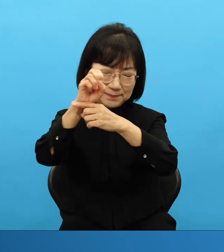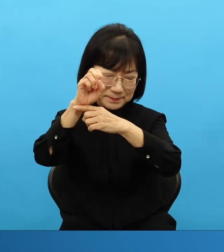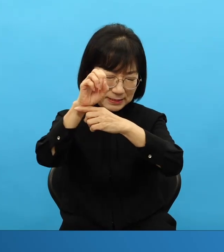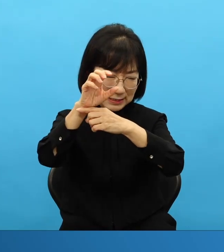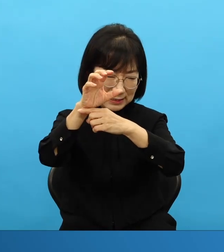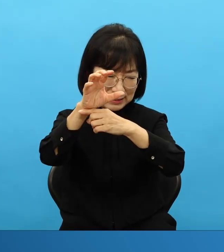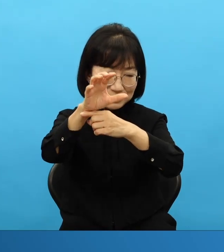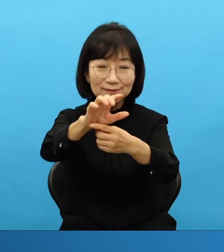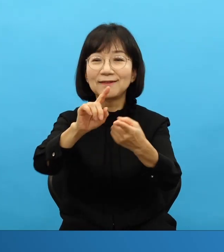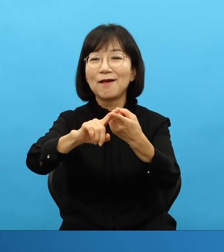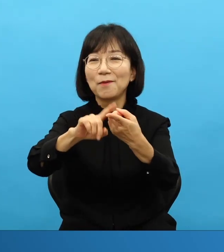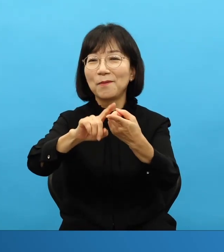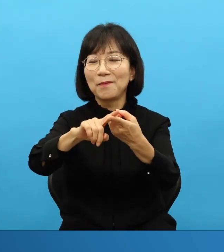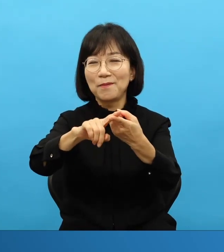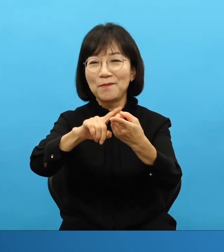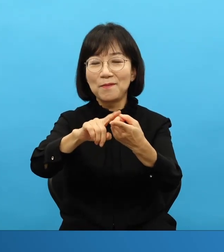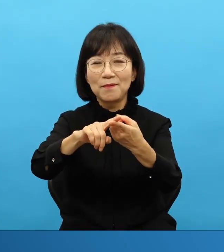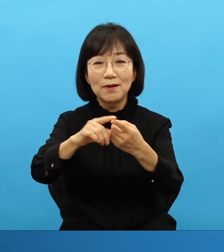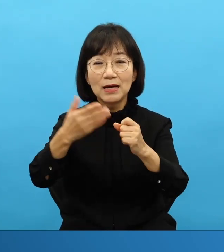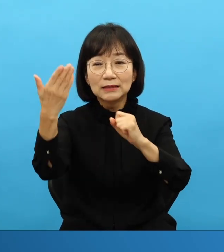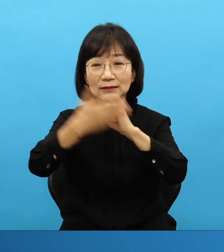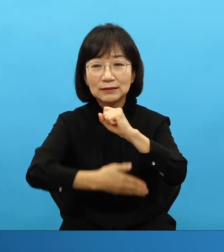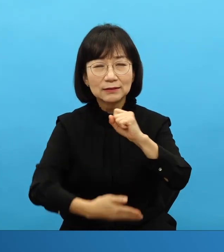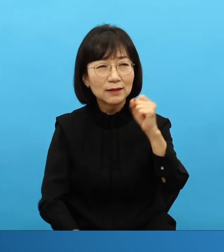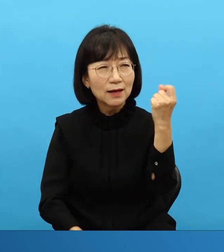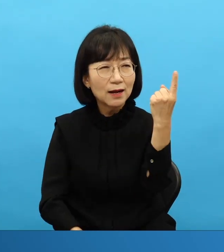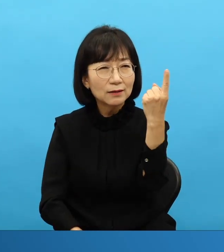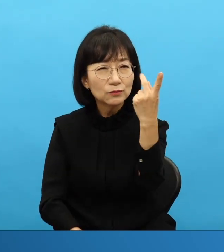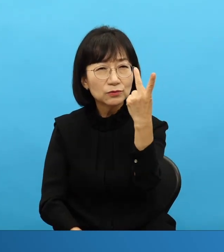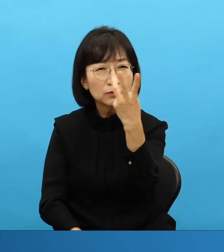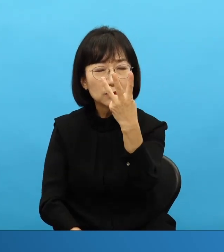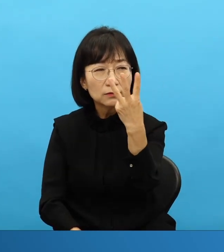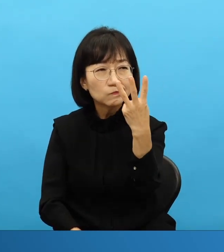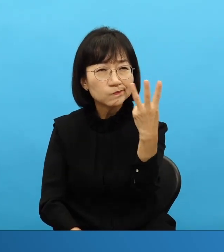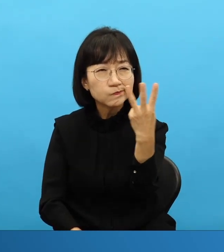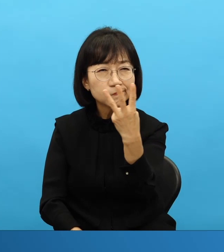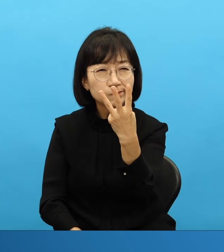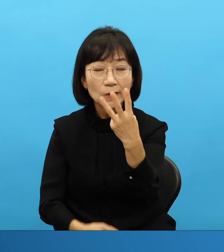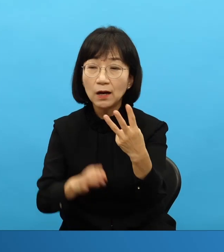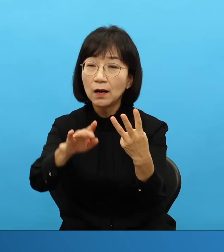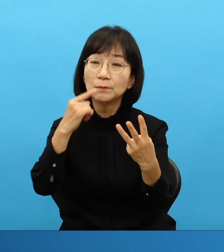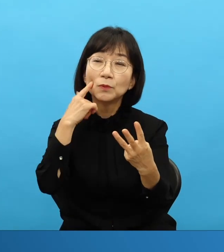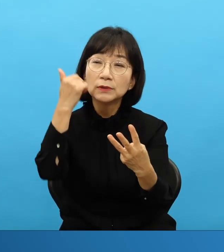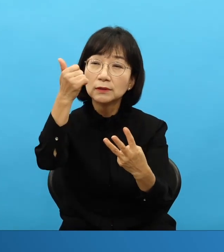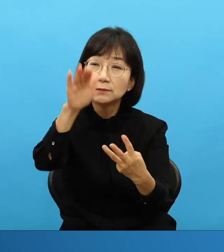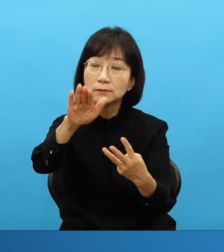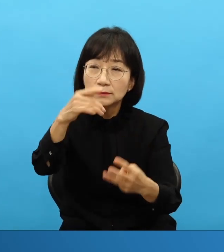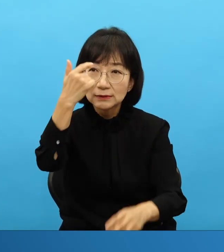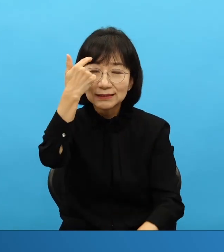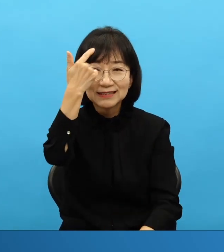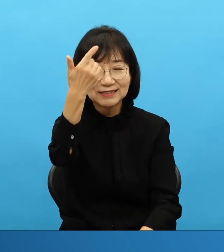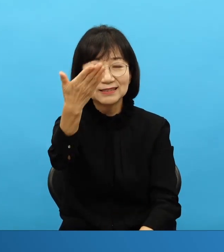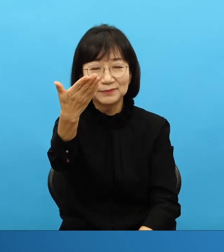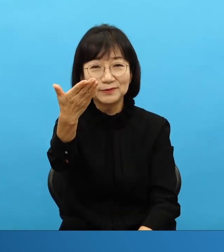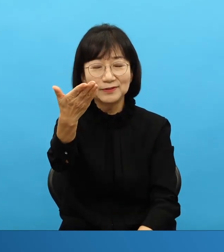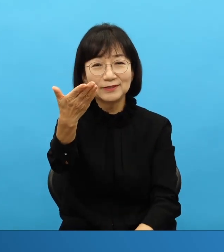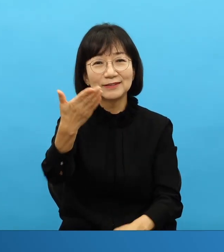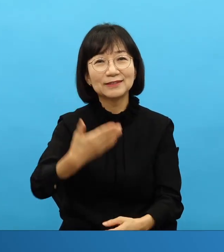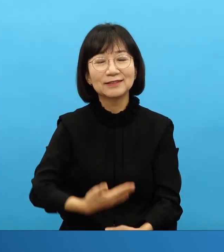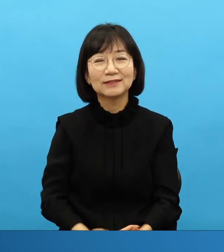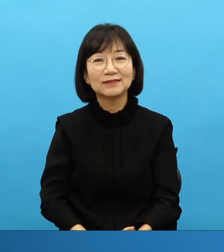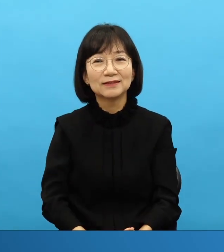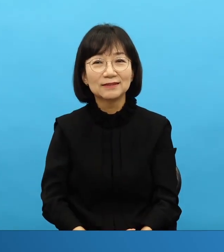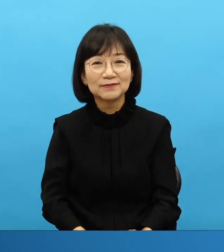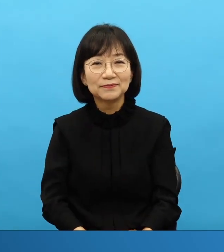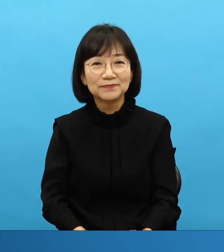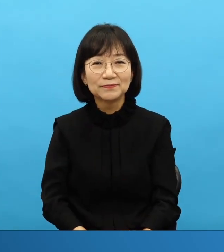闪闪发光。 그걸 보면서 제가 그 목사님 보고 질문 하나 했습니다. 我看了那3幅画，然后我向那位牧